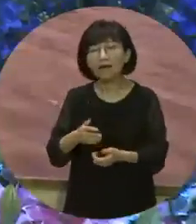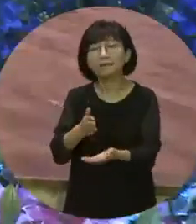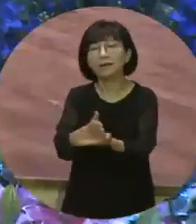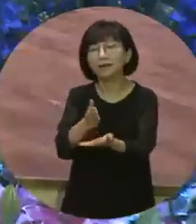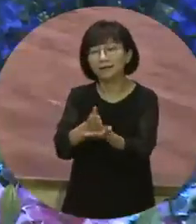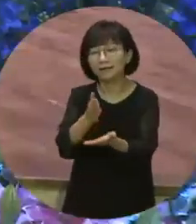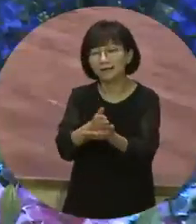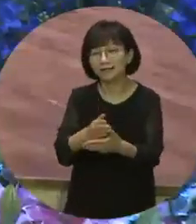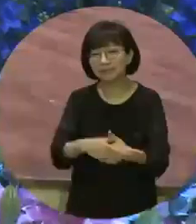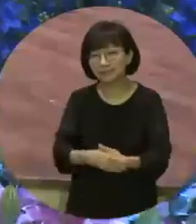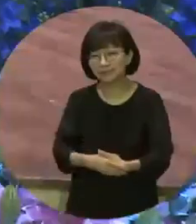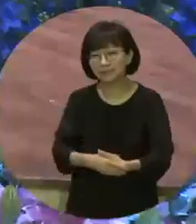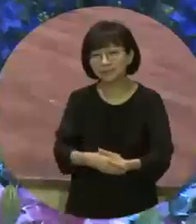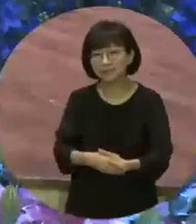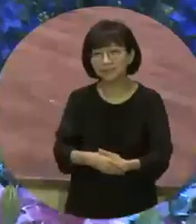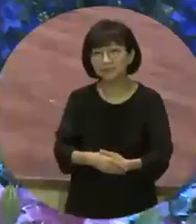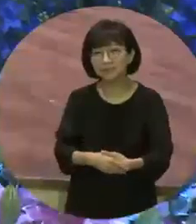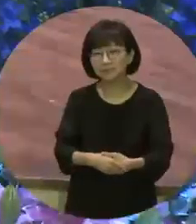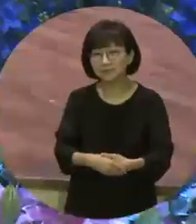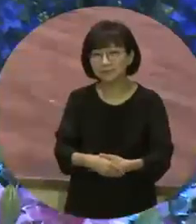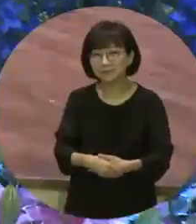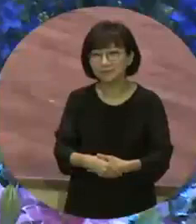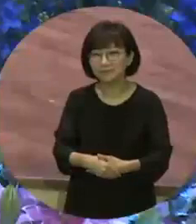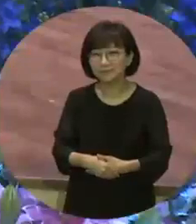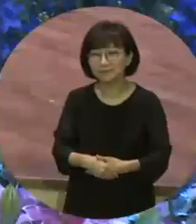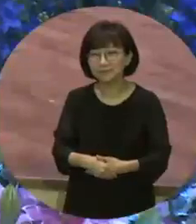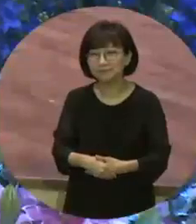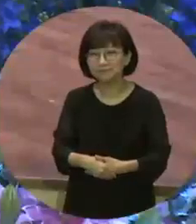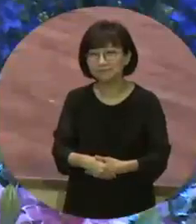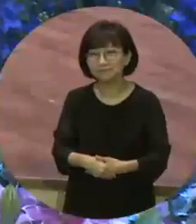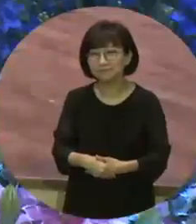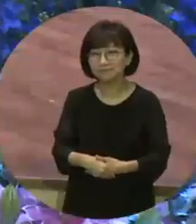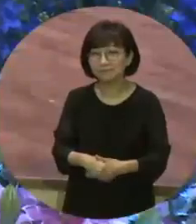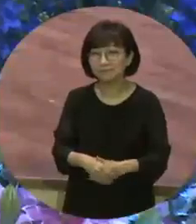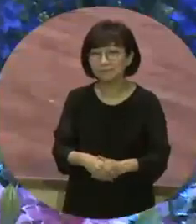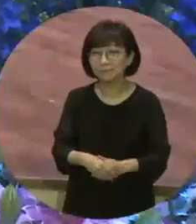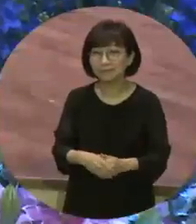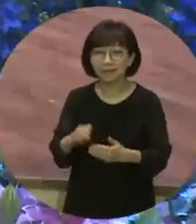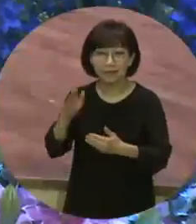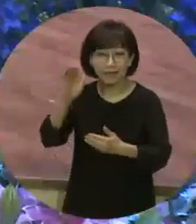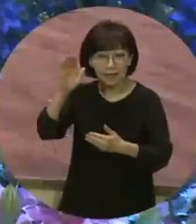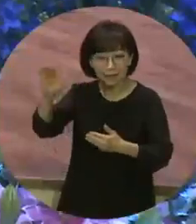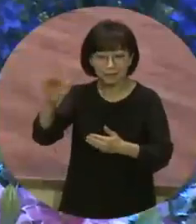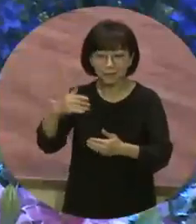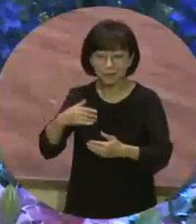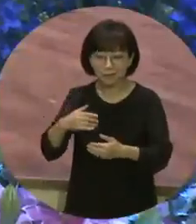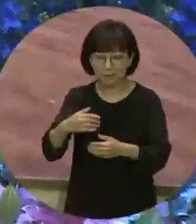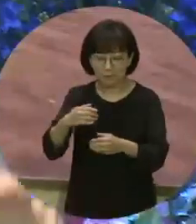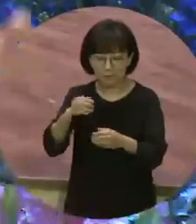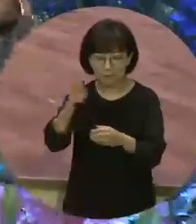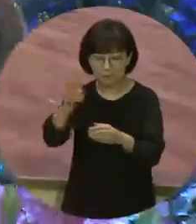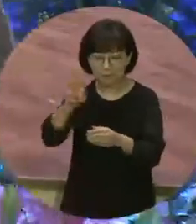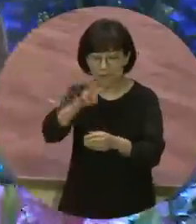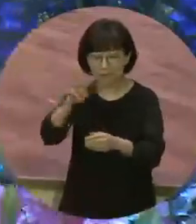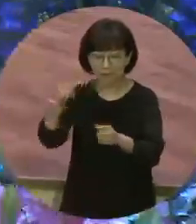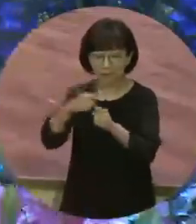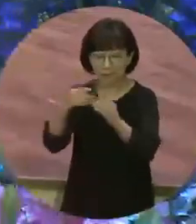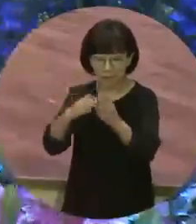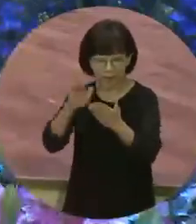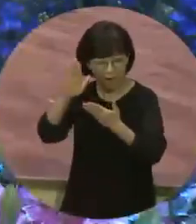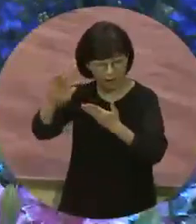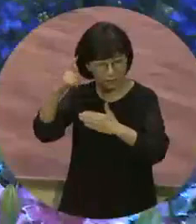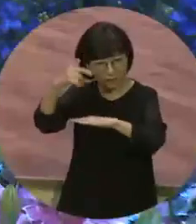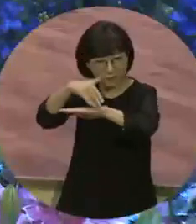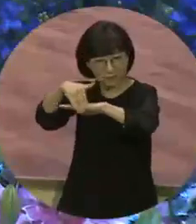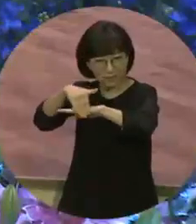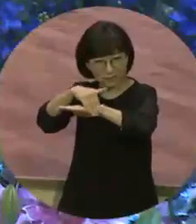없어요. 여러분에게는요, 이 예원교회가 앞으로 나갈 마스터 플랜이 있길 바랍니다. 이삭이 그걸 다 가지고 있는